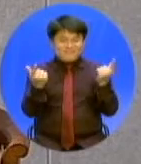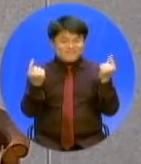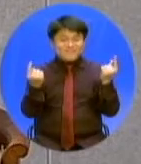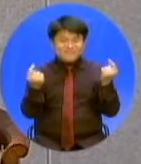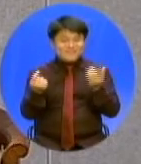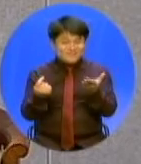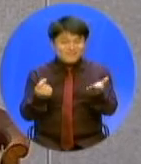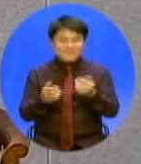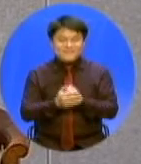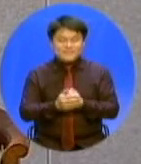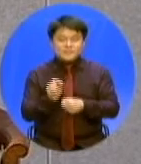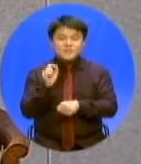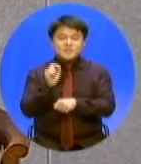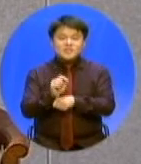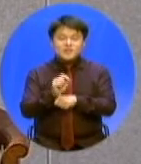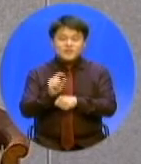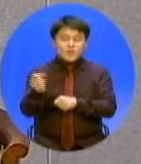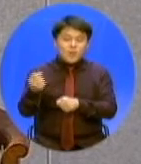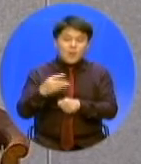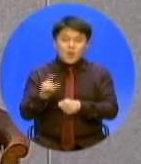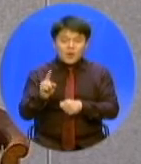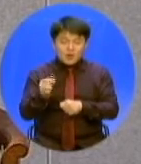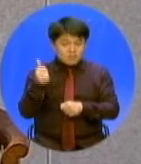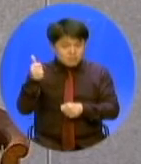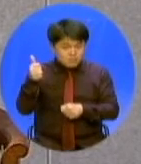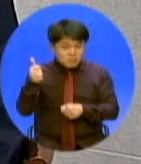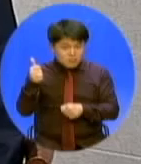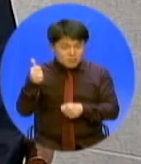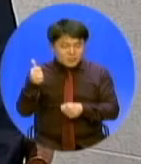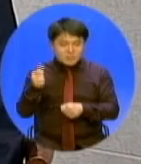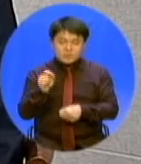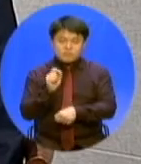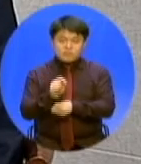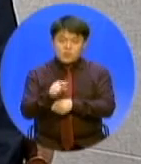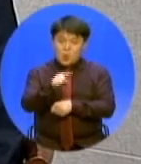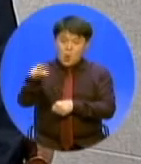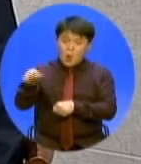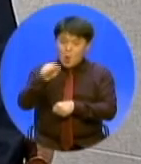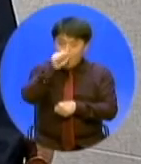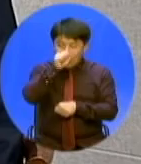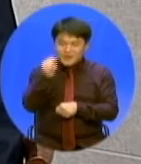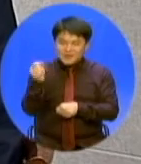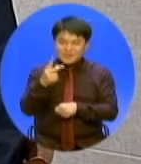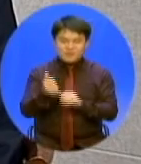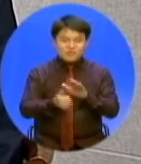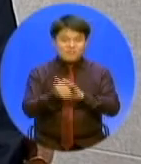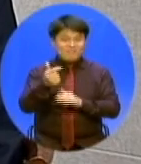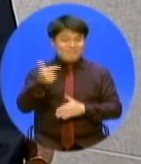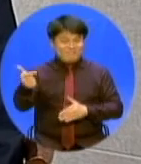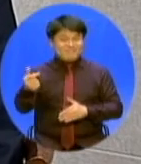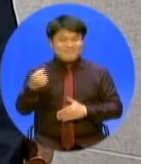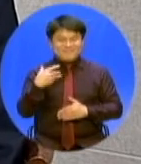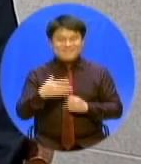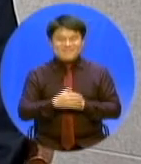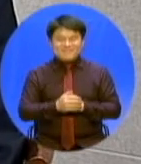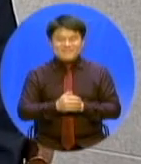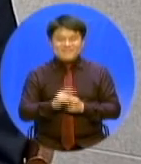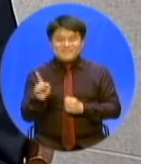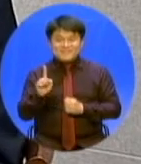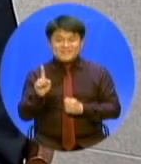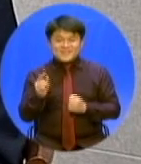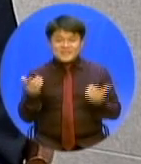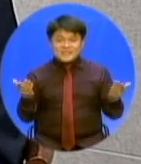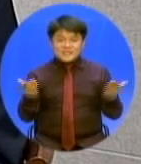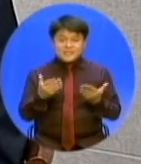예. 직원들의 반응이 대단했겠어요. 아, 직원들은 좋아하죠. 네. 좋아하고 또 아주 희망차 합니다. 네. 아, 그러다 보니까